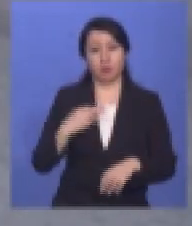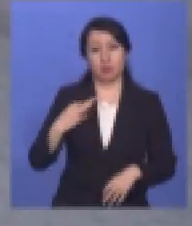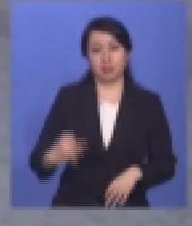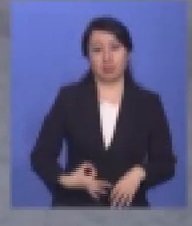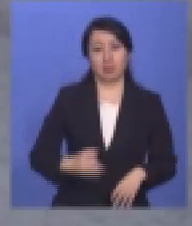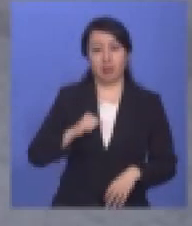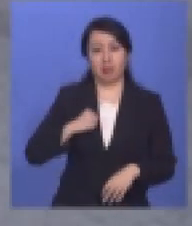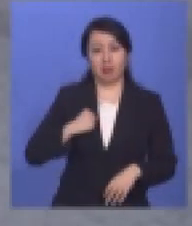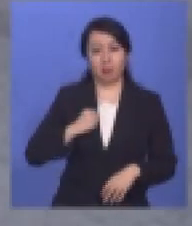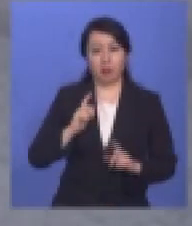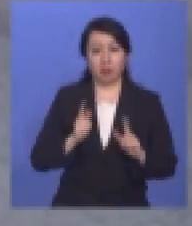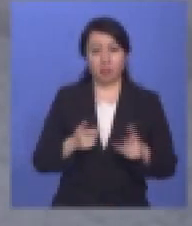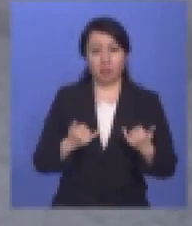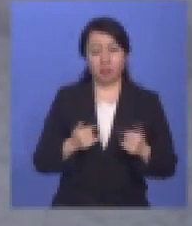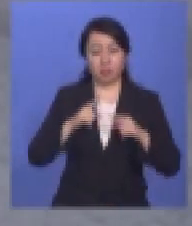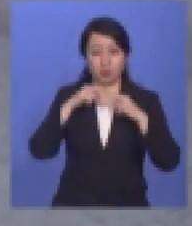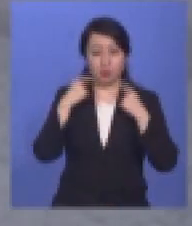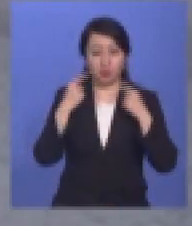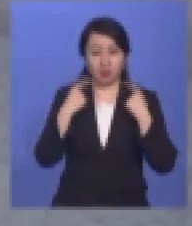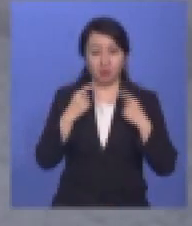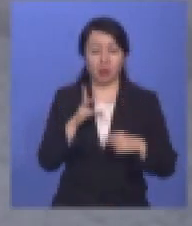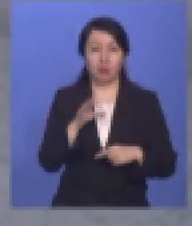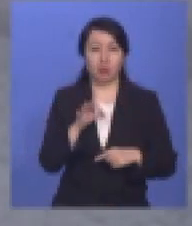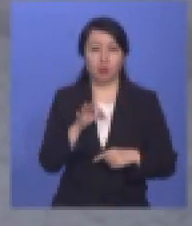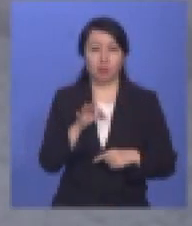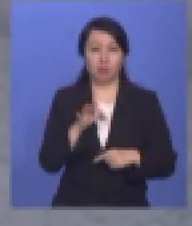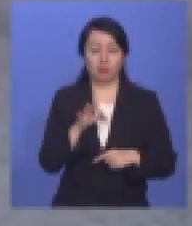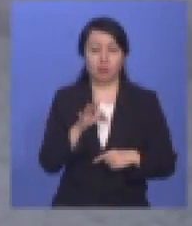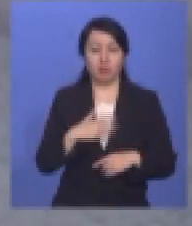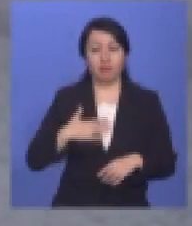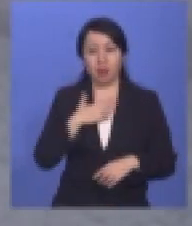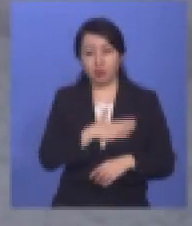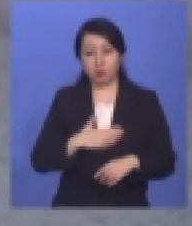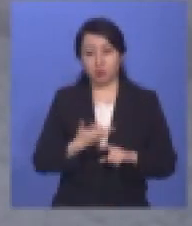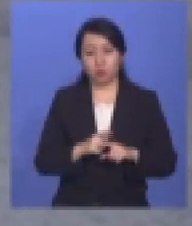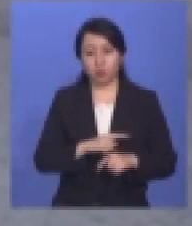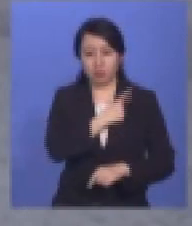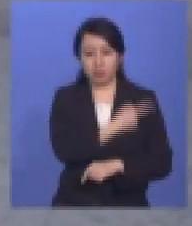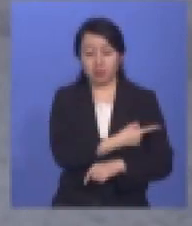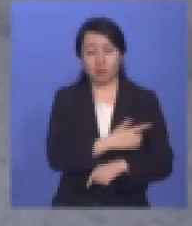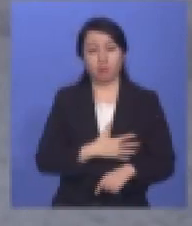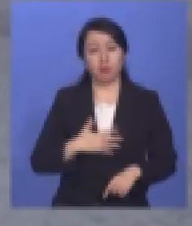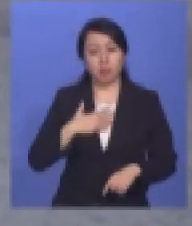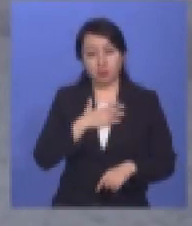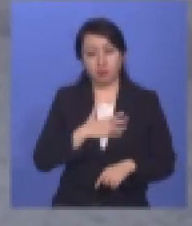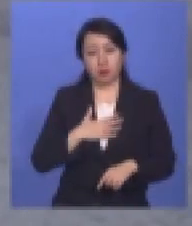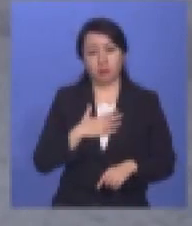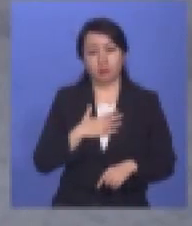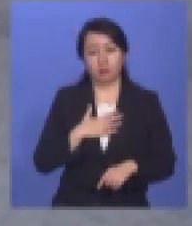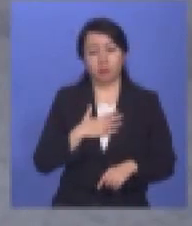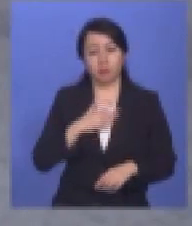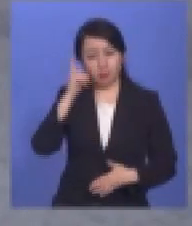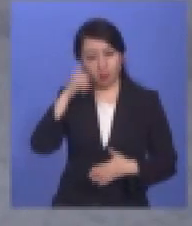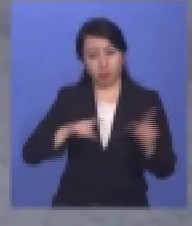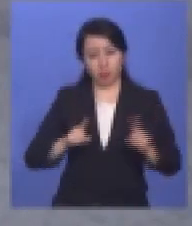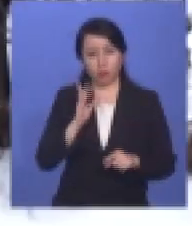армию. Конечно, сейчас у меня улыбка, но на самом деле волнуюсь очень сильно, переживаю. В общем, ну, надеюсь,